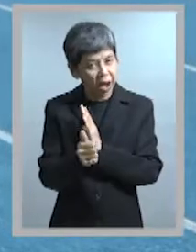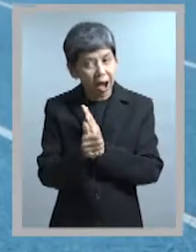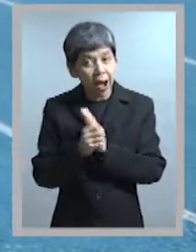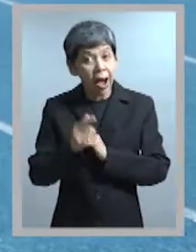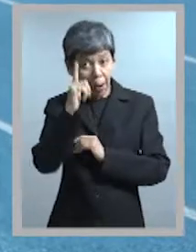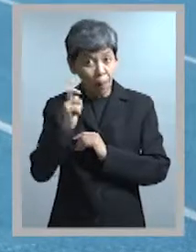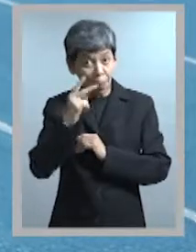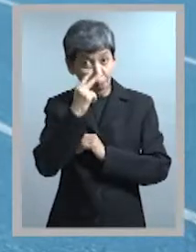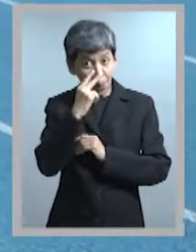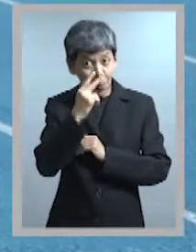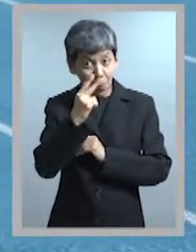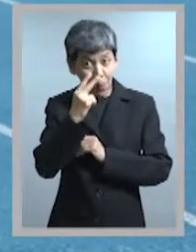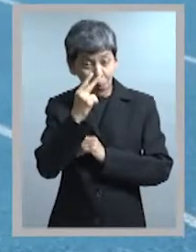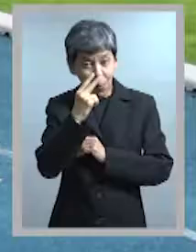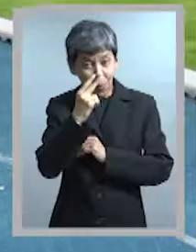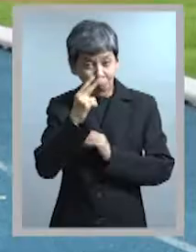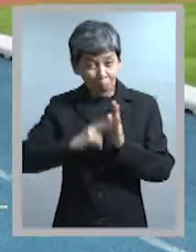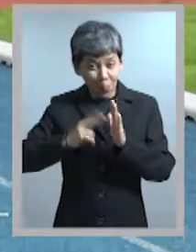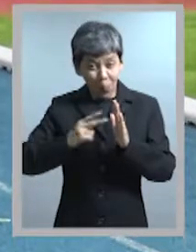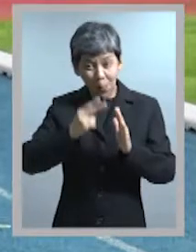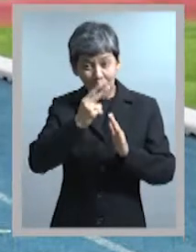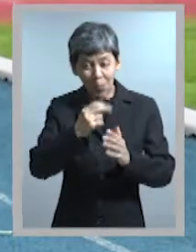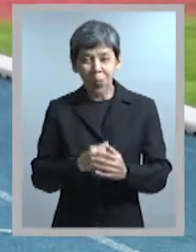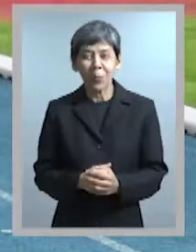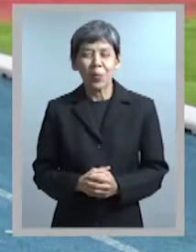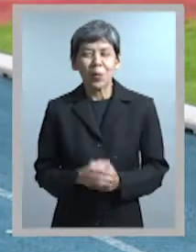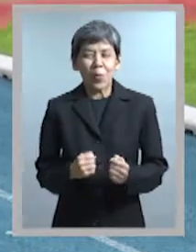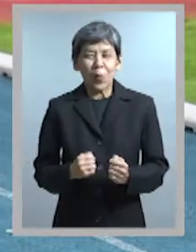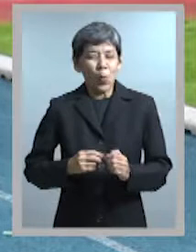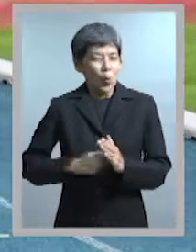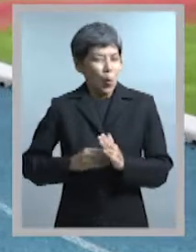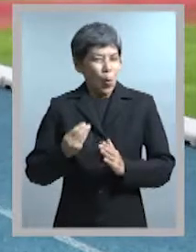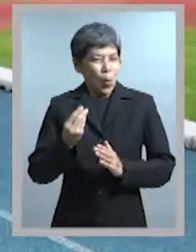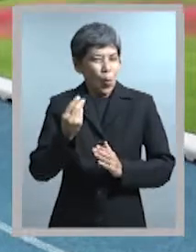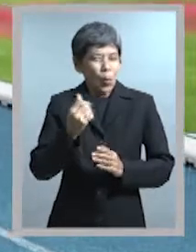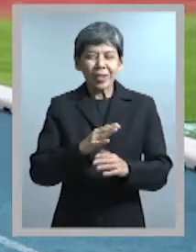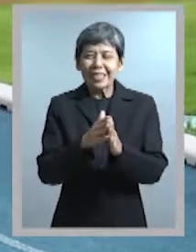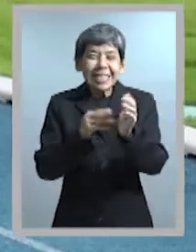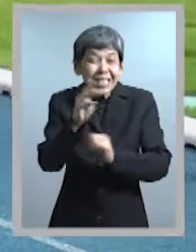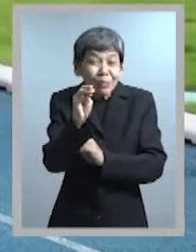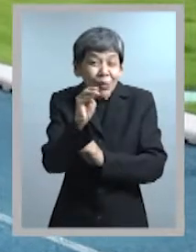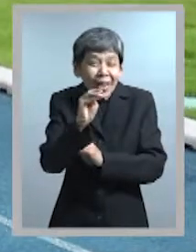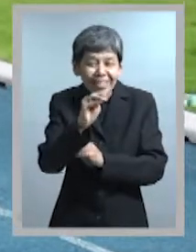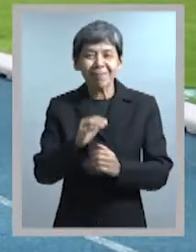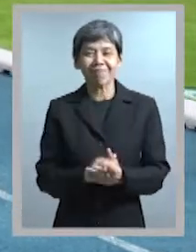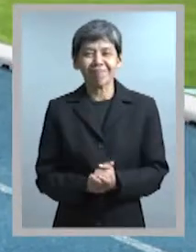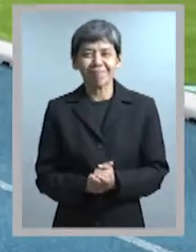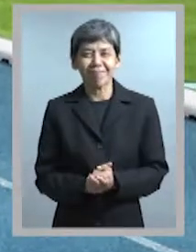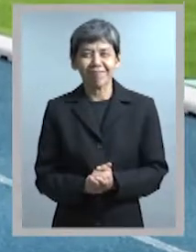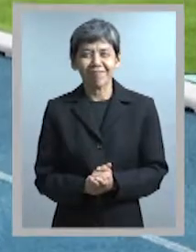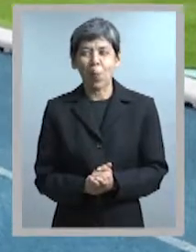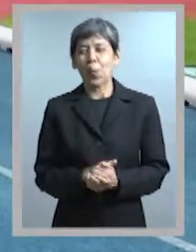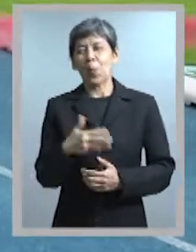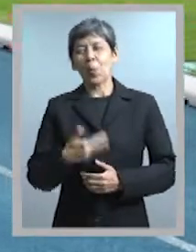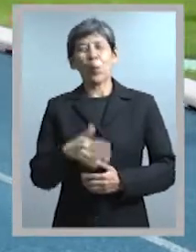ความสามารถเขาเหลือล้นมากนี่ฮะปล่อยตัวมาแล้วครับมาดูกันครับใครจะได้ฮะโอ้โหเร็วมากเลยครับดูน้องสีม่วงครับดูวิ่งมาแล้วครับมา